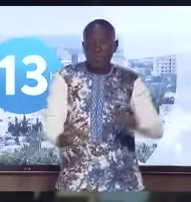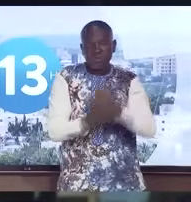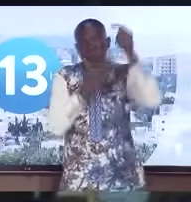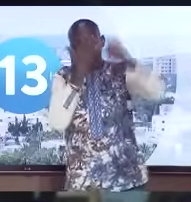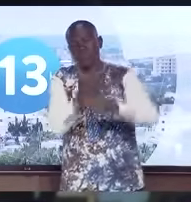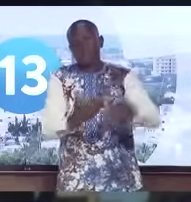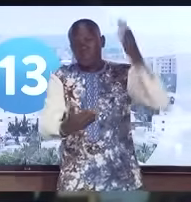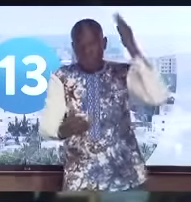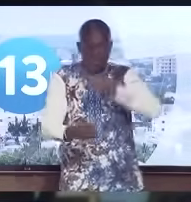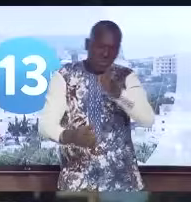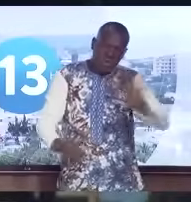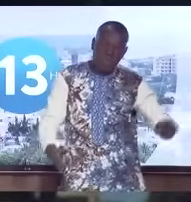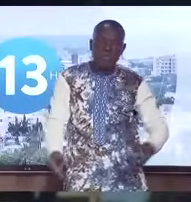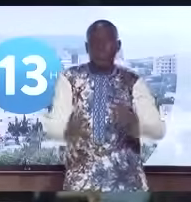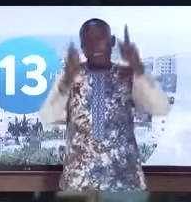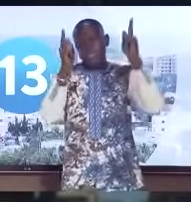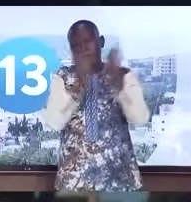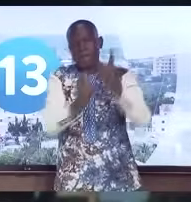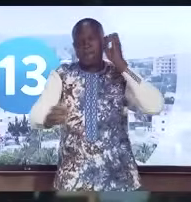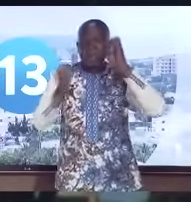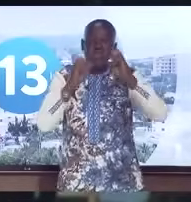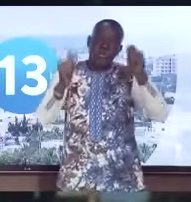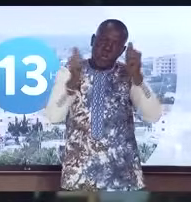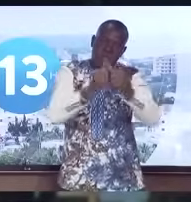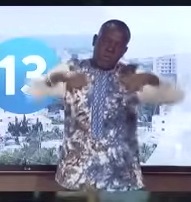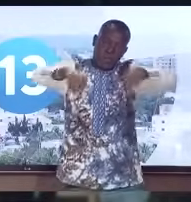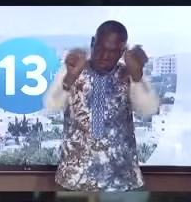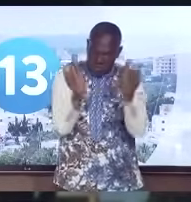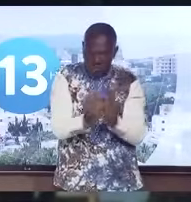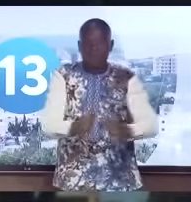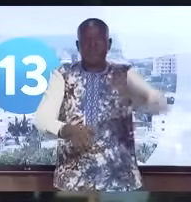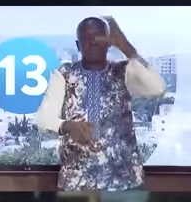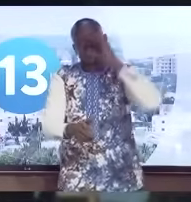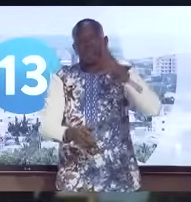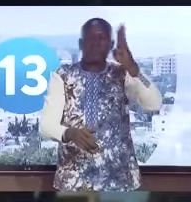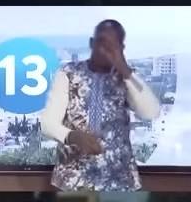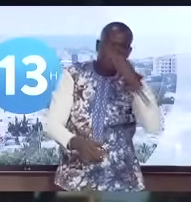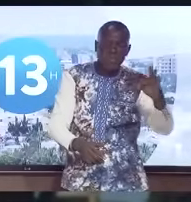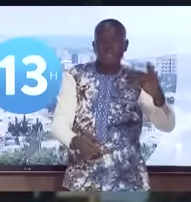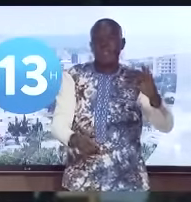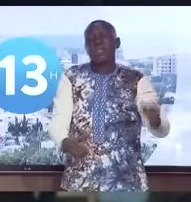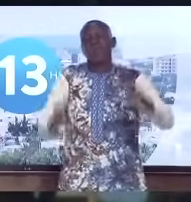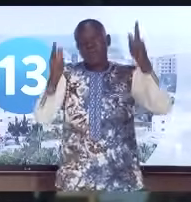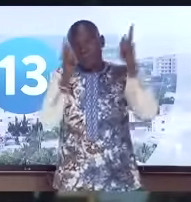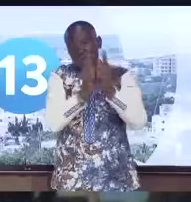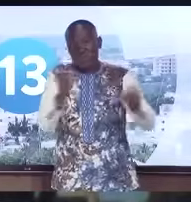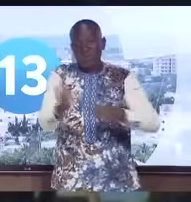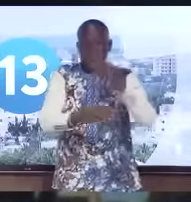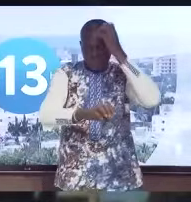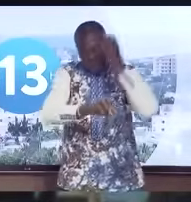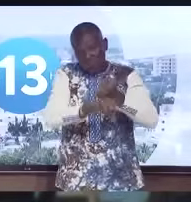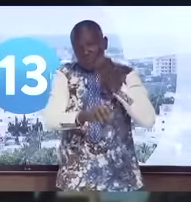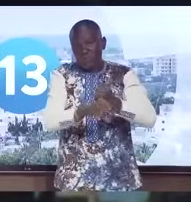à Bobo-Dioulasso un atelier d'échange avec des associations de consommateurs du Burkina. L'atelier a fait le point sur les difficultés